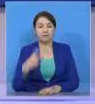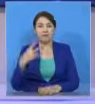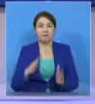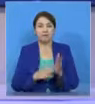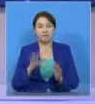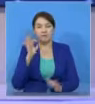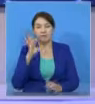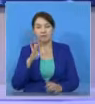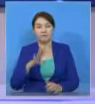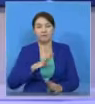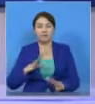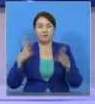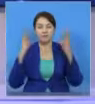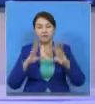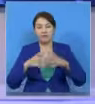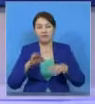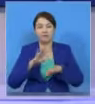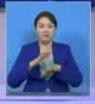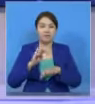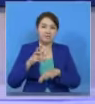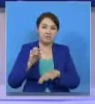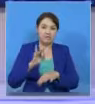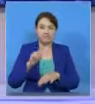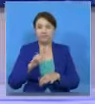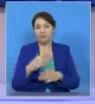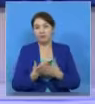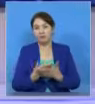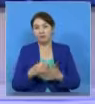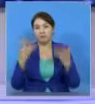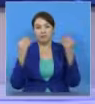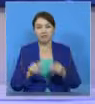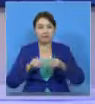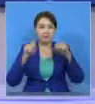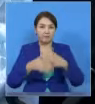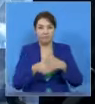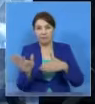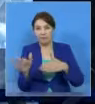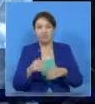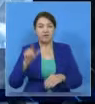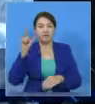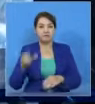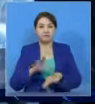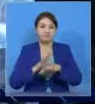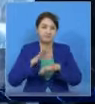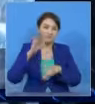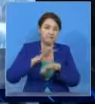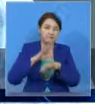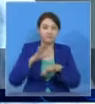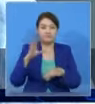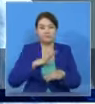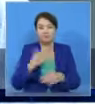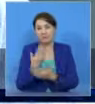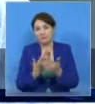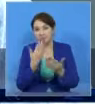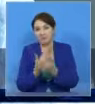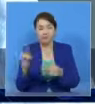29 октября был Всемирный день псориаза. В областном диспансере прошел день открытых дверей. Пациенты с кожными заболеваниями получали